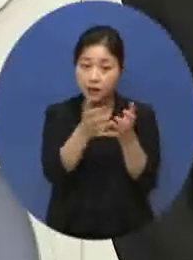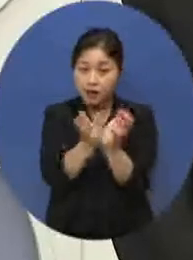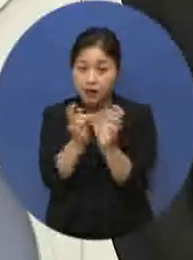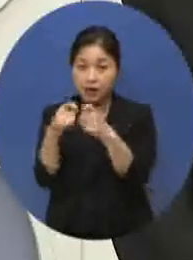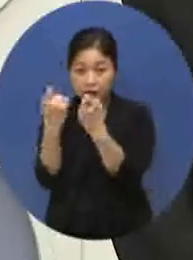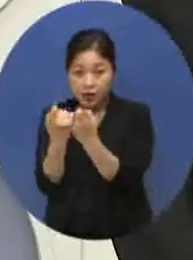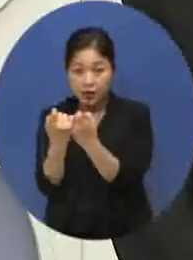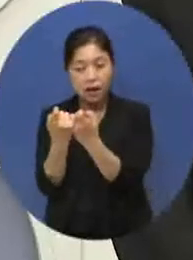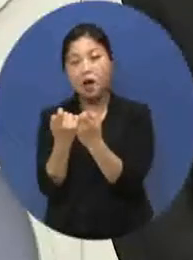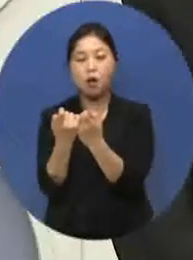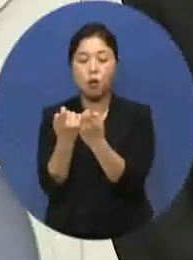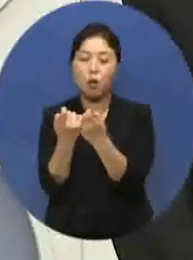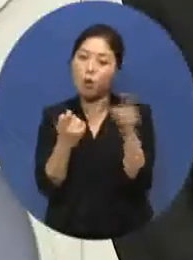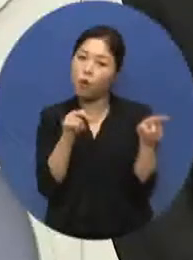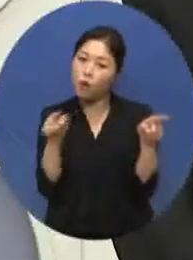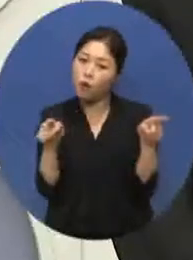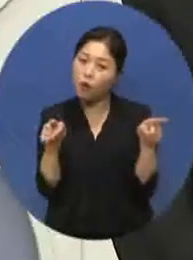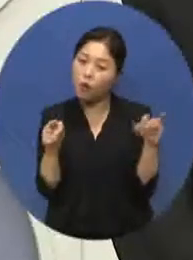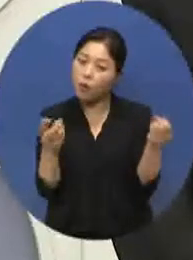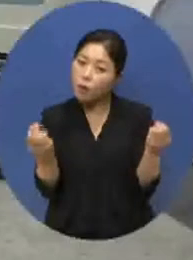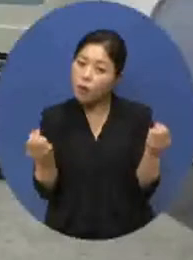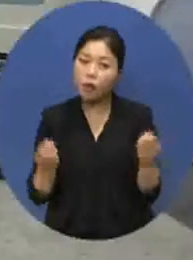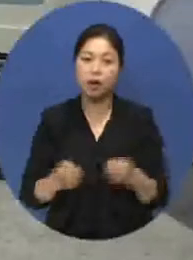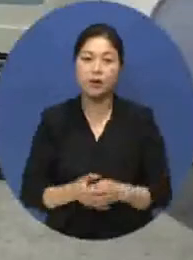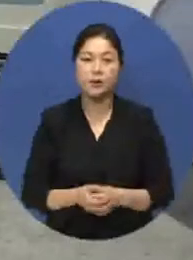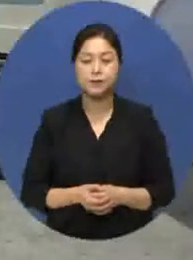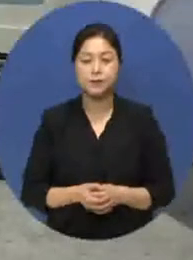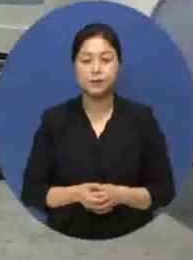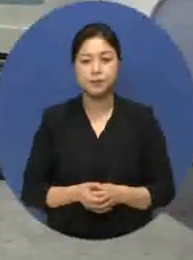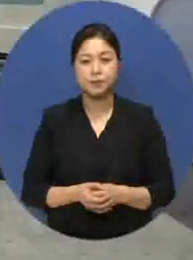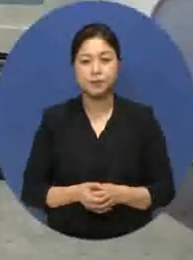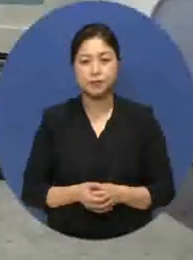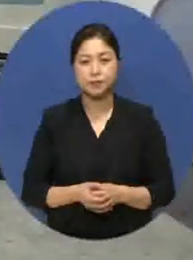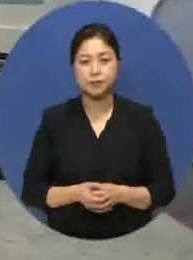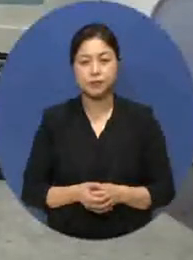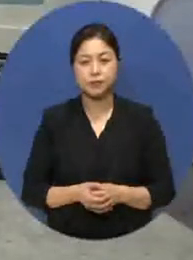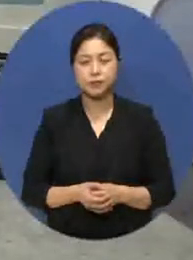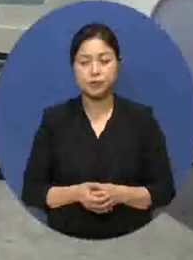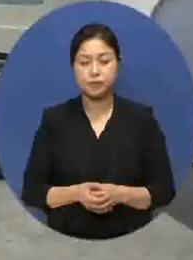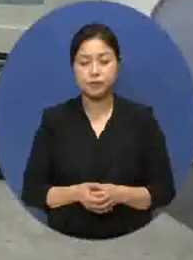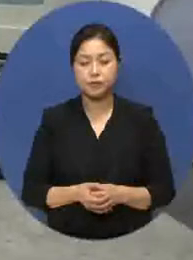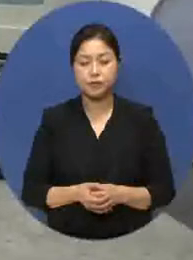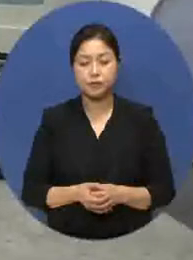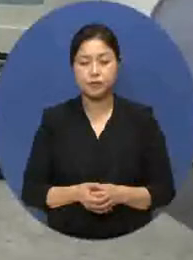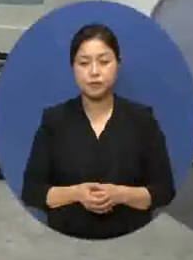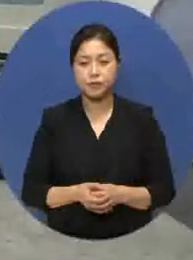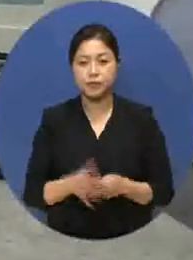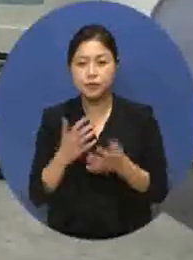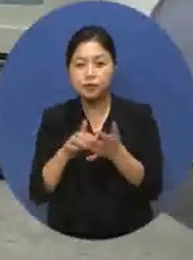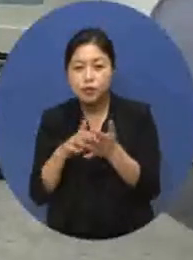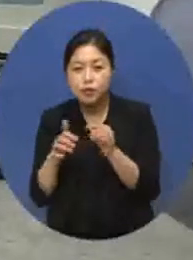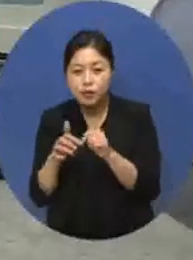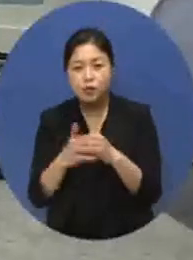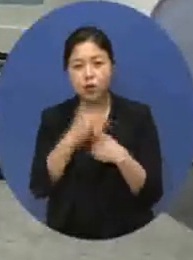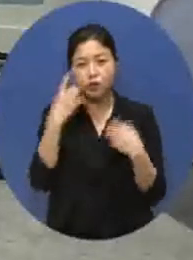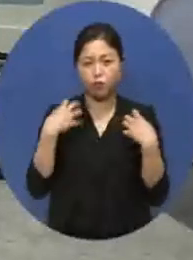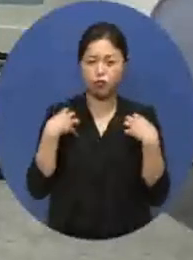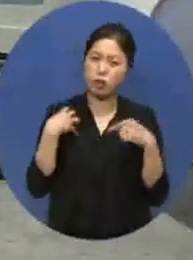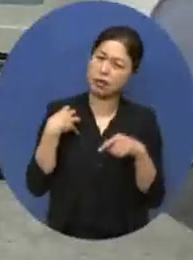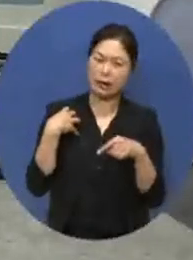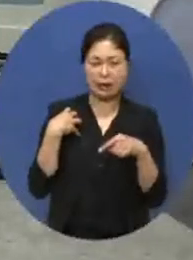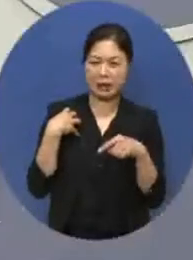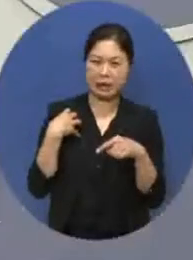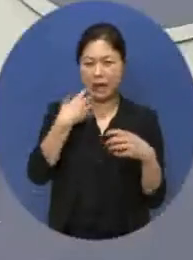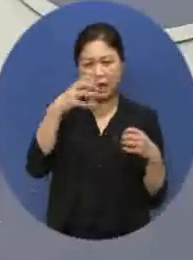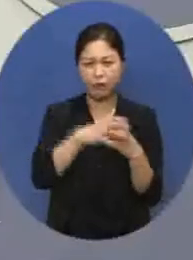개인하고 혹시 그렇죠. 예. 그 숫자라는 게 정부에서도 미처 잘 파악을 못하고 있는 경우가